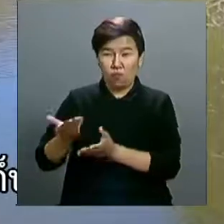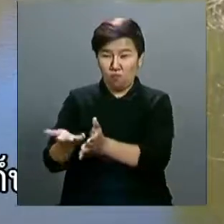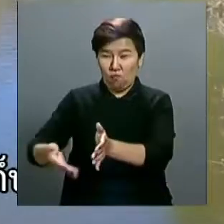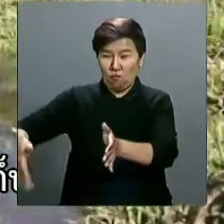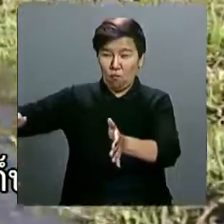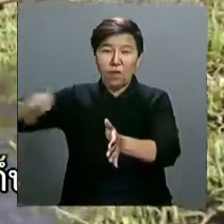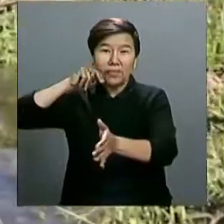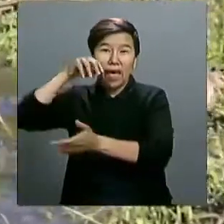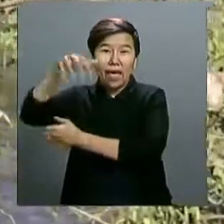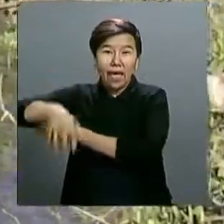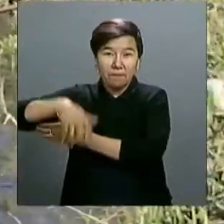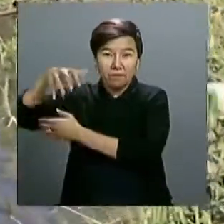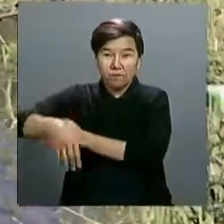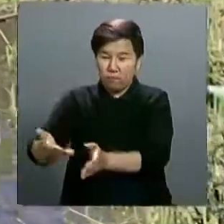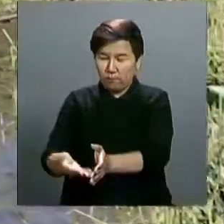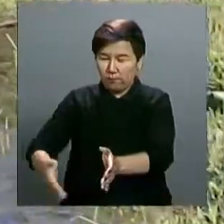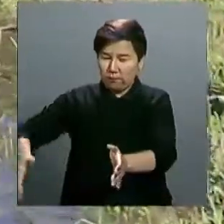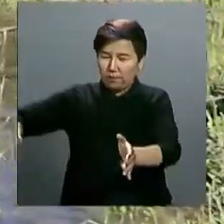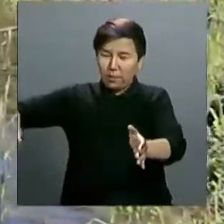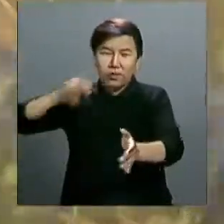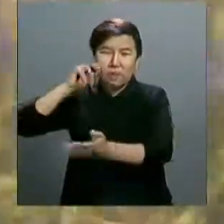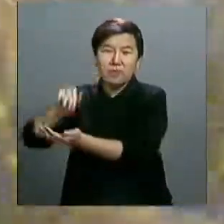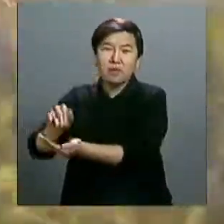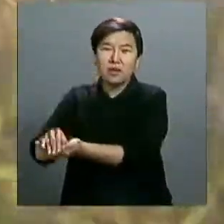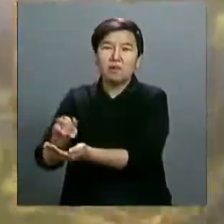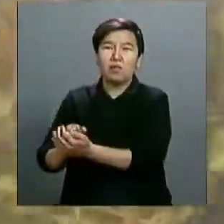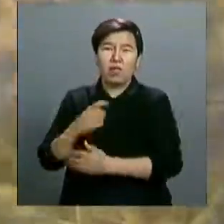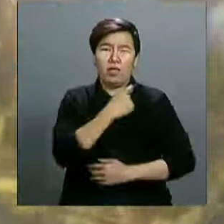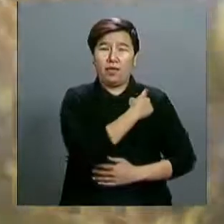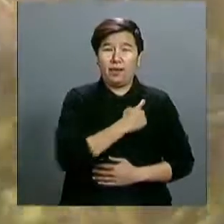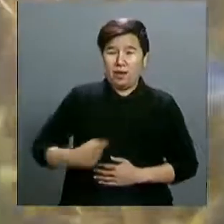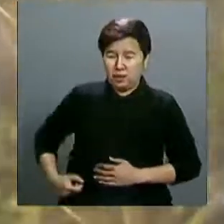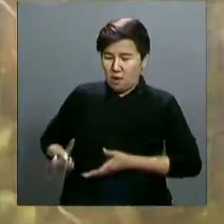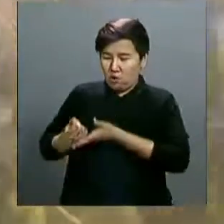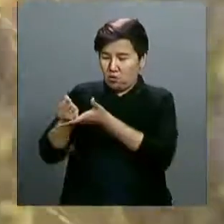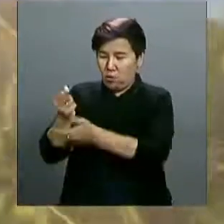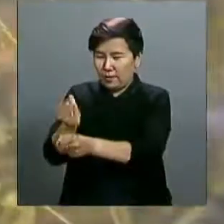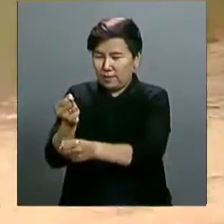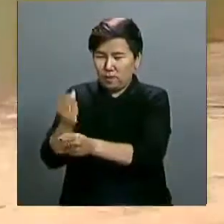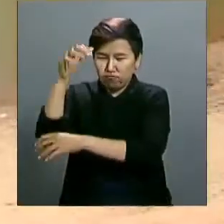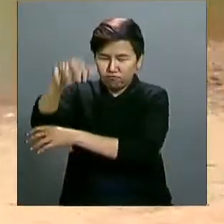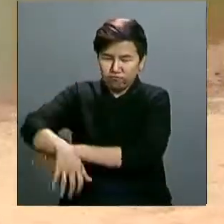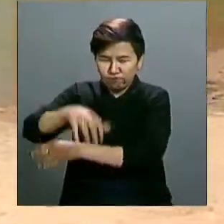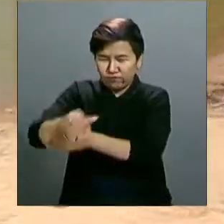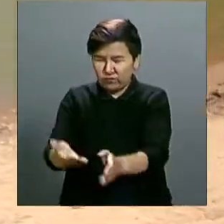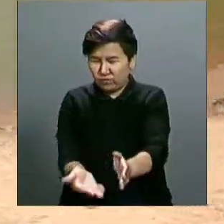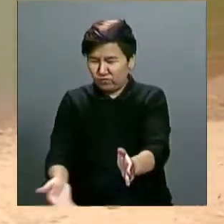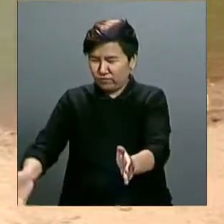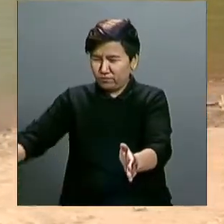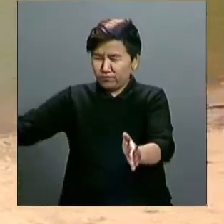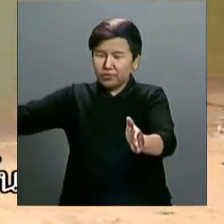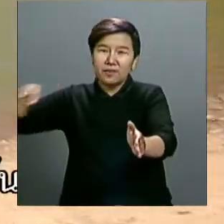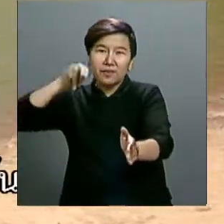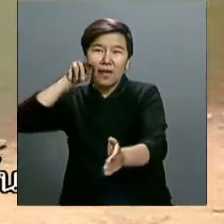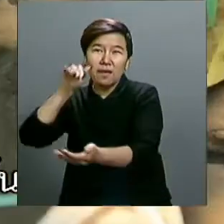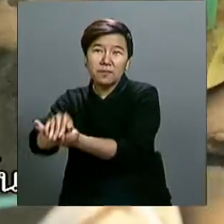างเก็บน้ำนี่นะทีแรกนี่ใจนี่สบายแล้วแต่มันเข้าเน้นเป็นใจน้ำคืนนี่น้ำบ่อปอนะ